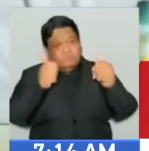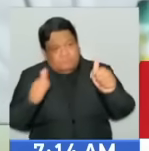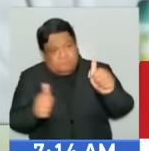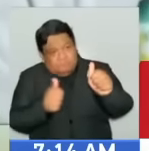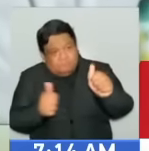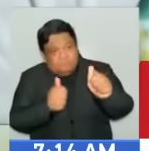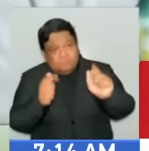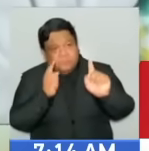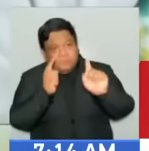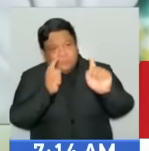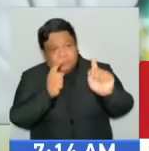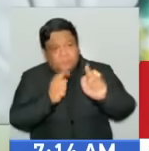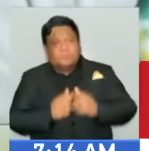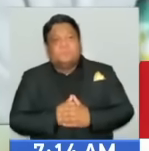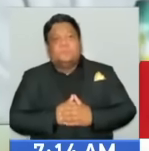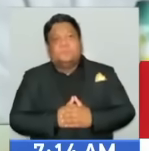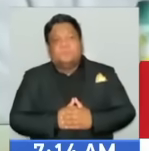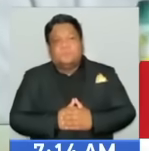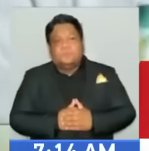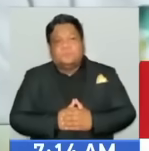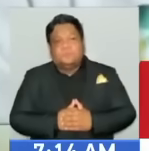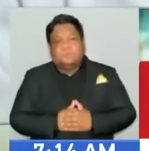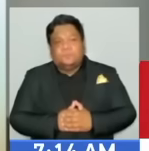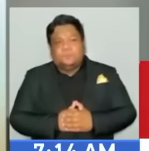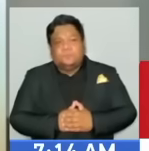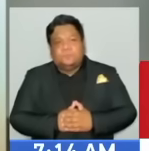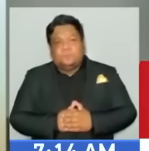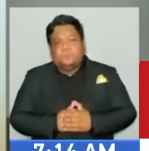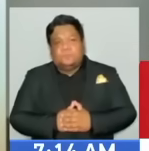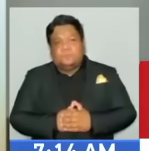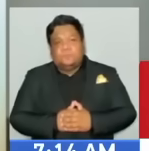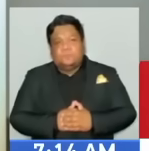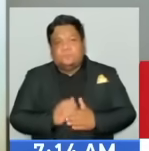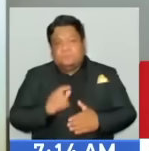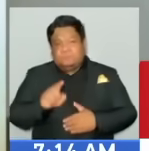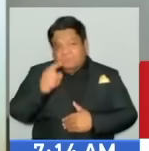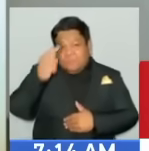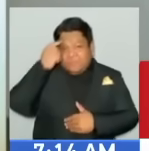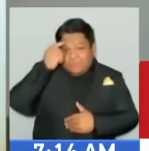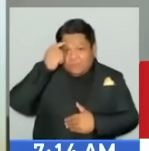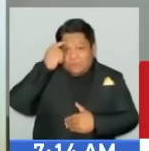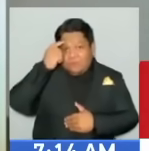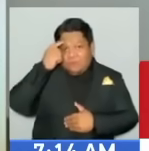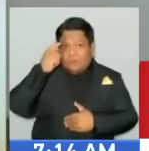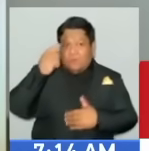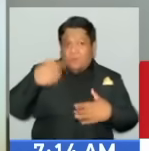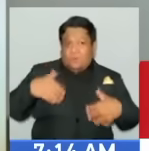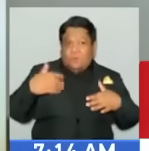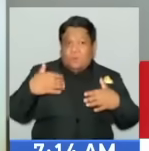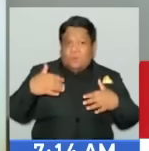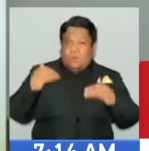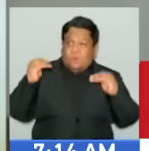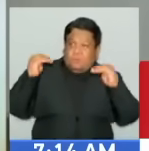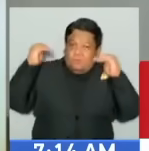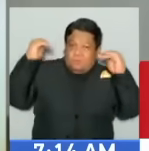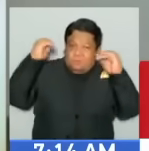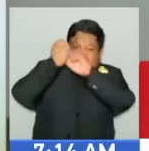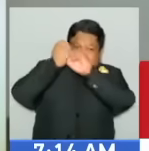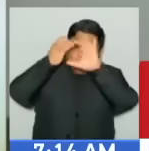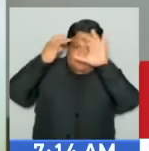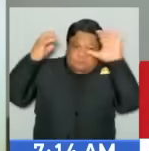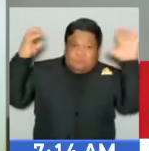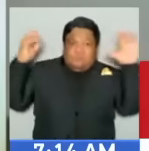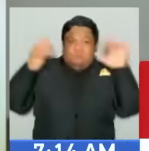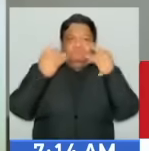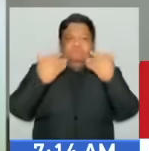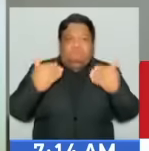ngayon, kung sa tingin mo, like, it's like so hard to reach, just keep on keeping on,